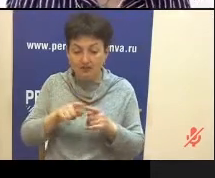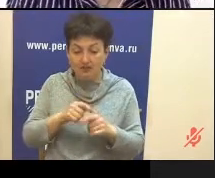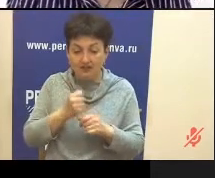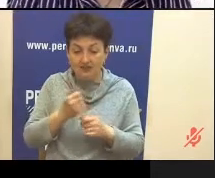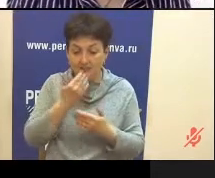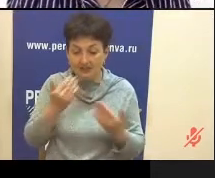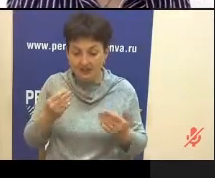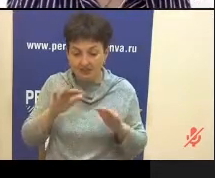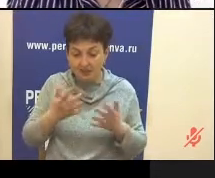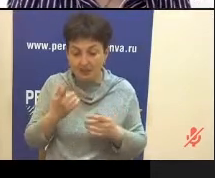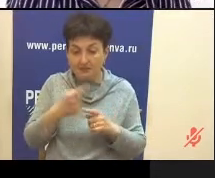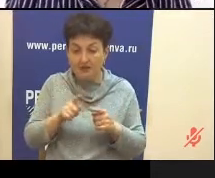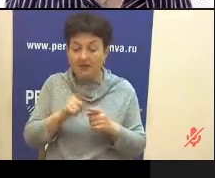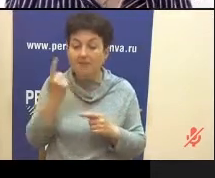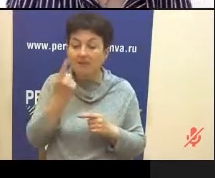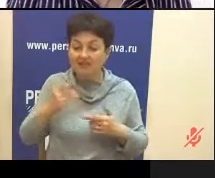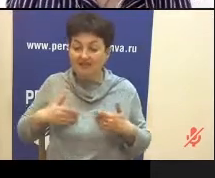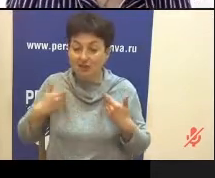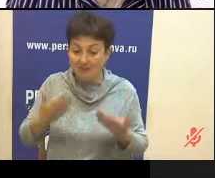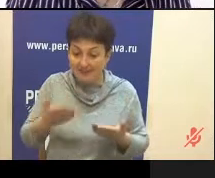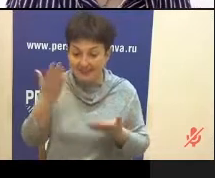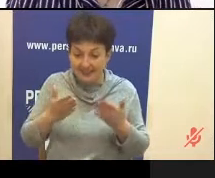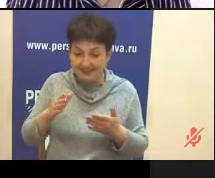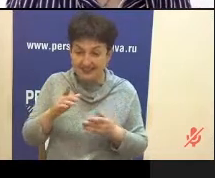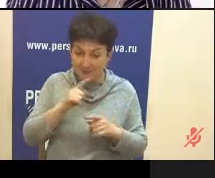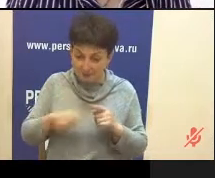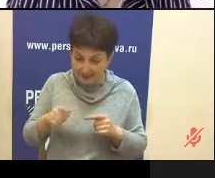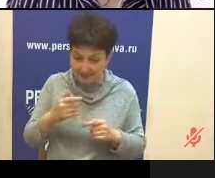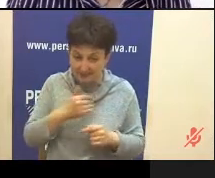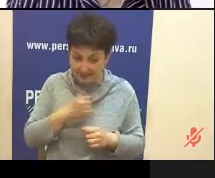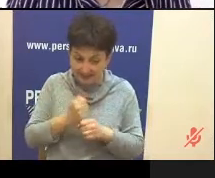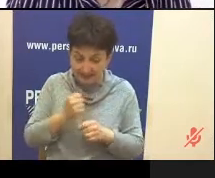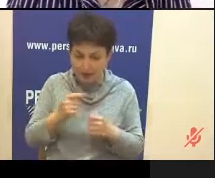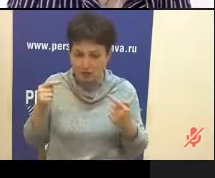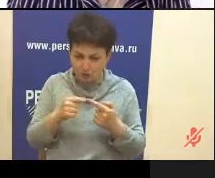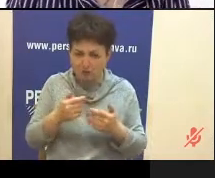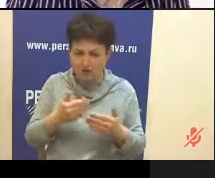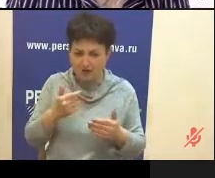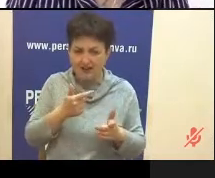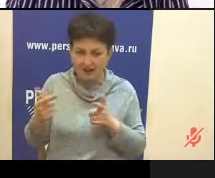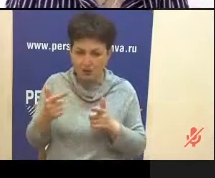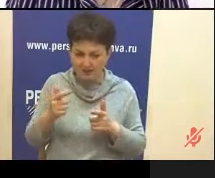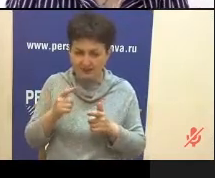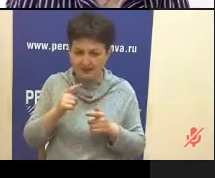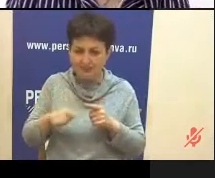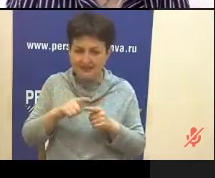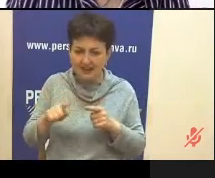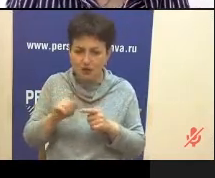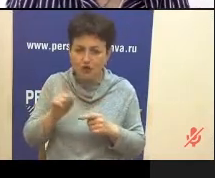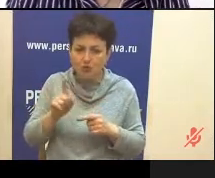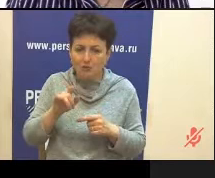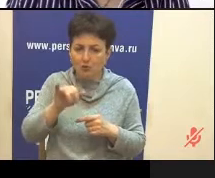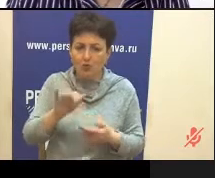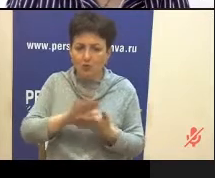последний момент, поэтому мой первый совет – если уж делать быстро, то точно готовиться к этой быстроте, чтобы условно